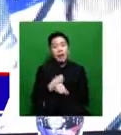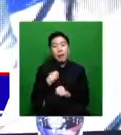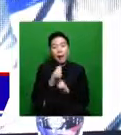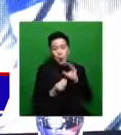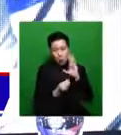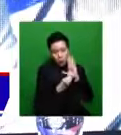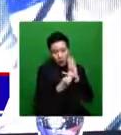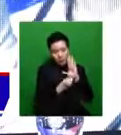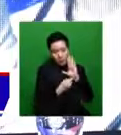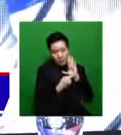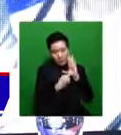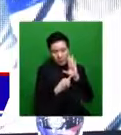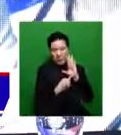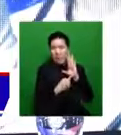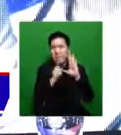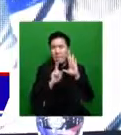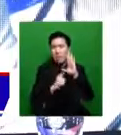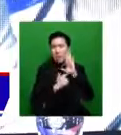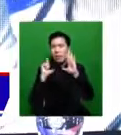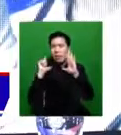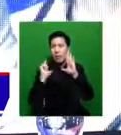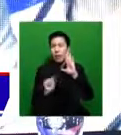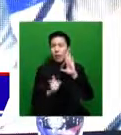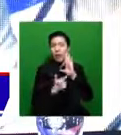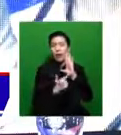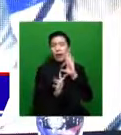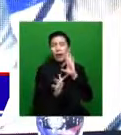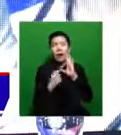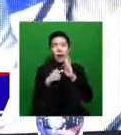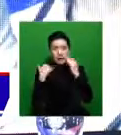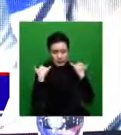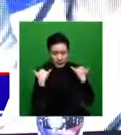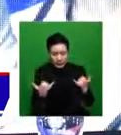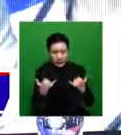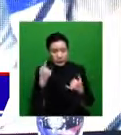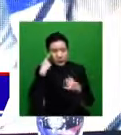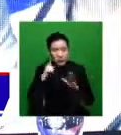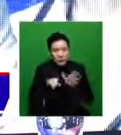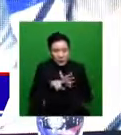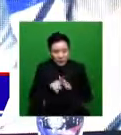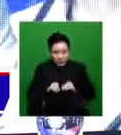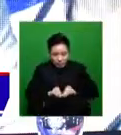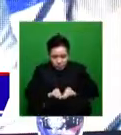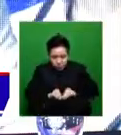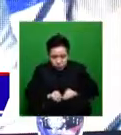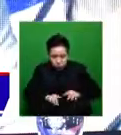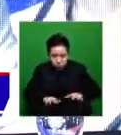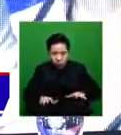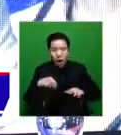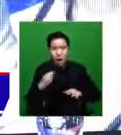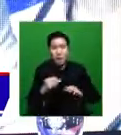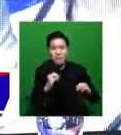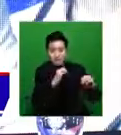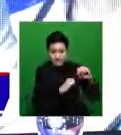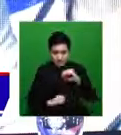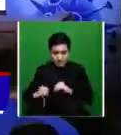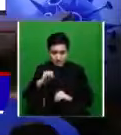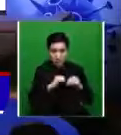ทพและปริมณฑลซึ่งตอนนี้เป็นสถานที่ที่มีโอกาสที่จะแพร่เชื้อได้มากที่สุดมีความปลอดภัยน